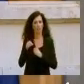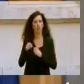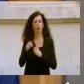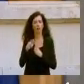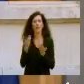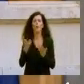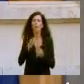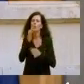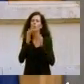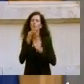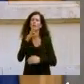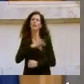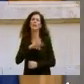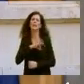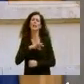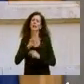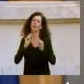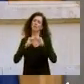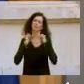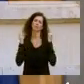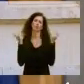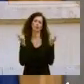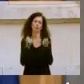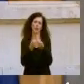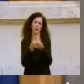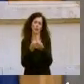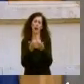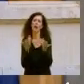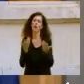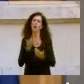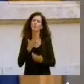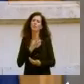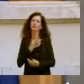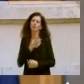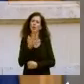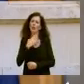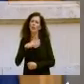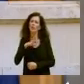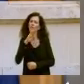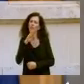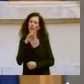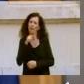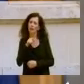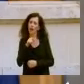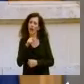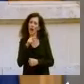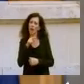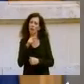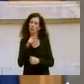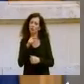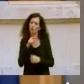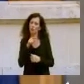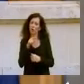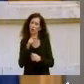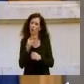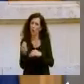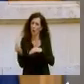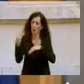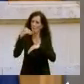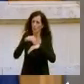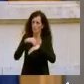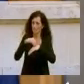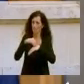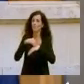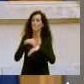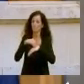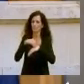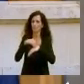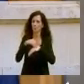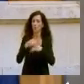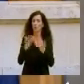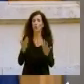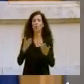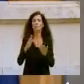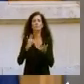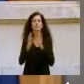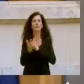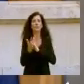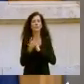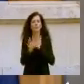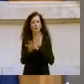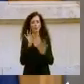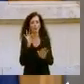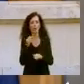sicuramente un vantaggio maggiore rispetto a quella che altrimenti sarebbe la scelta obbligata